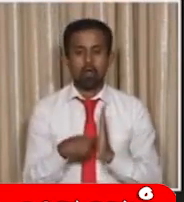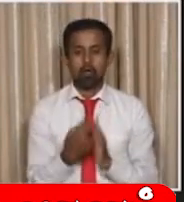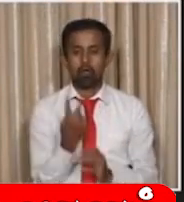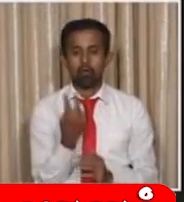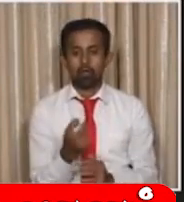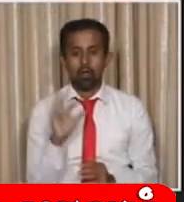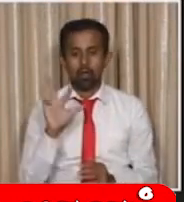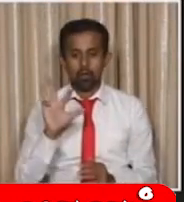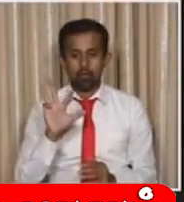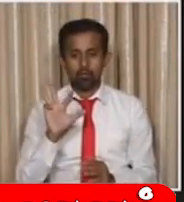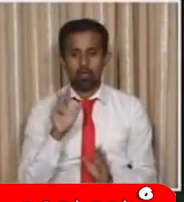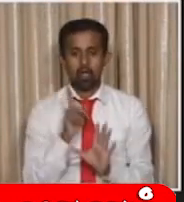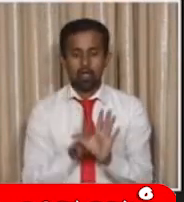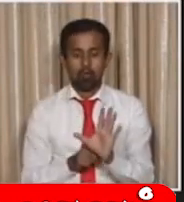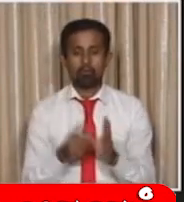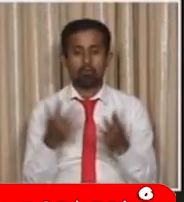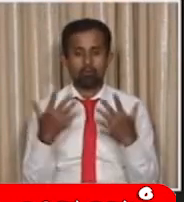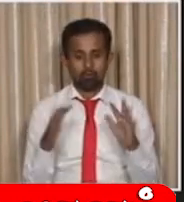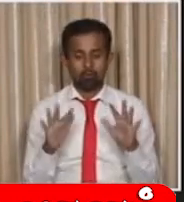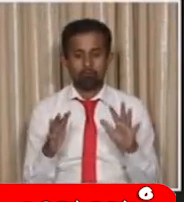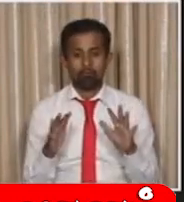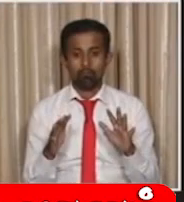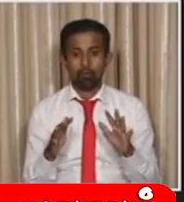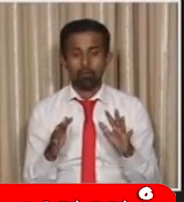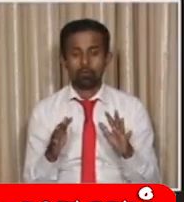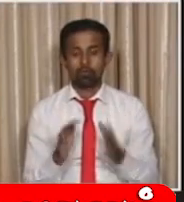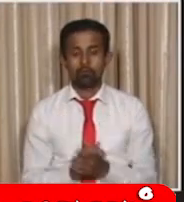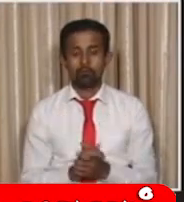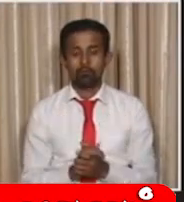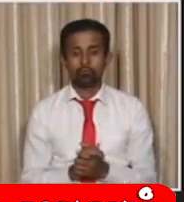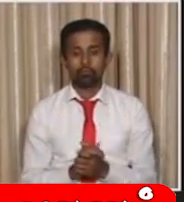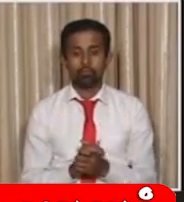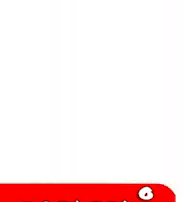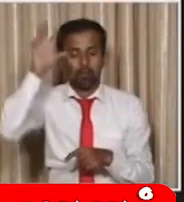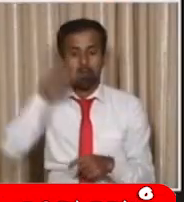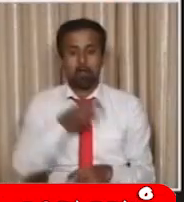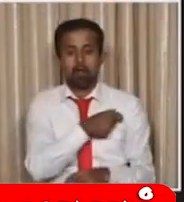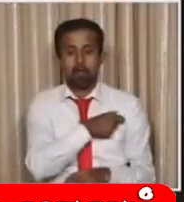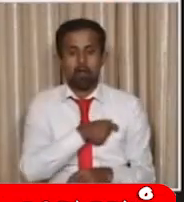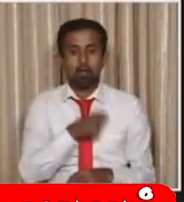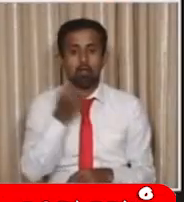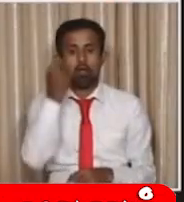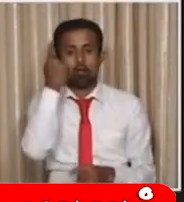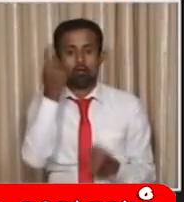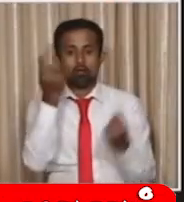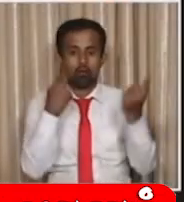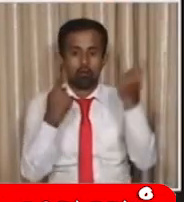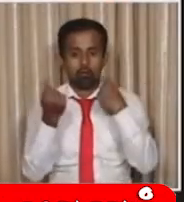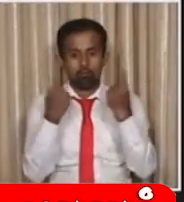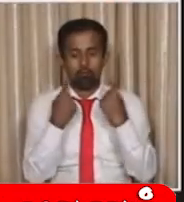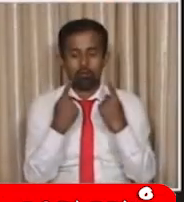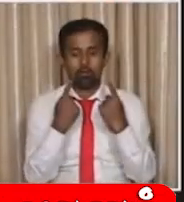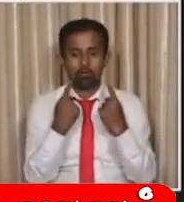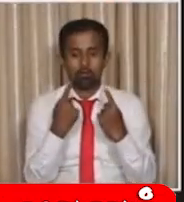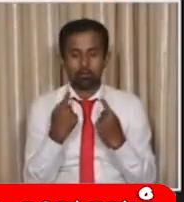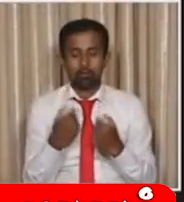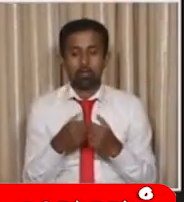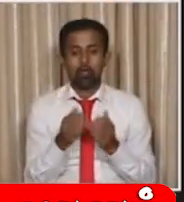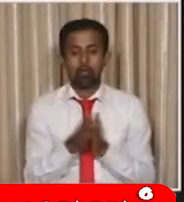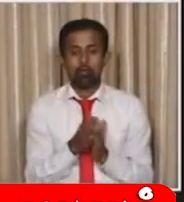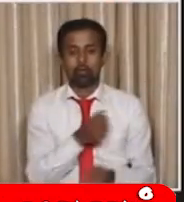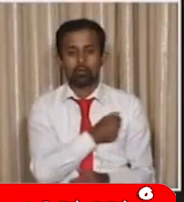ஆண்டு நடந்தது இனப்படுகொலை என்பதை நிரூபிக்கப்பட வேண்டும். நீங்கள் எல்லா நாட்டு தூதுவர்களையும்